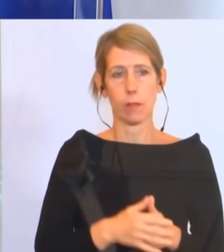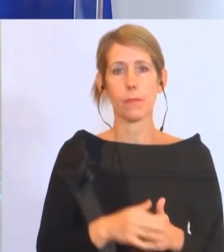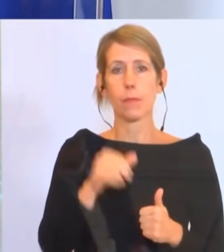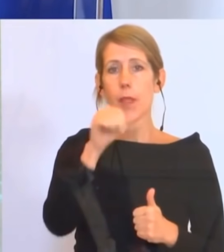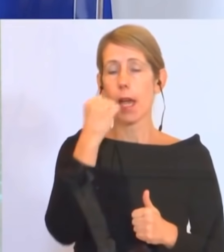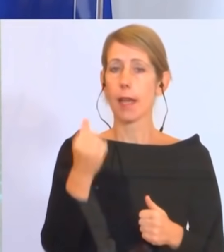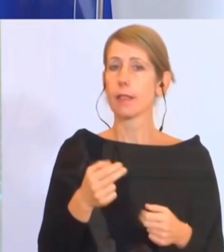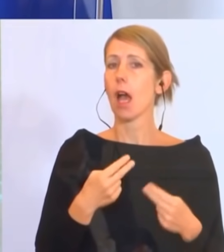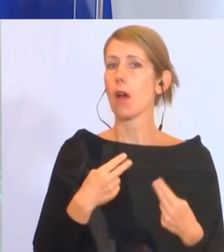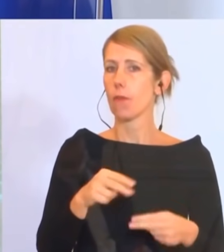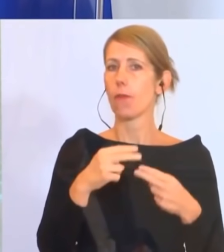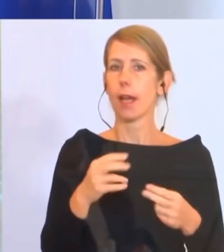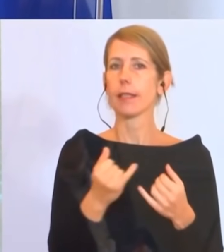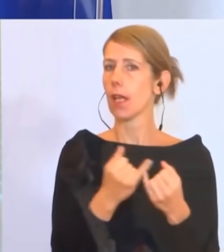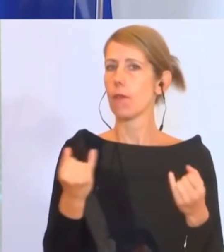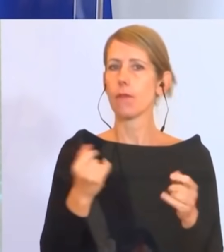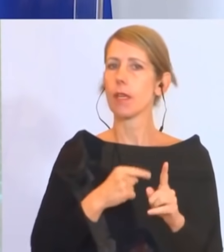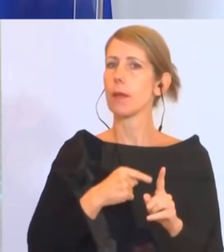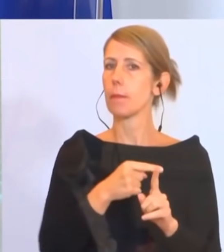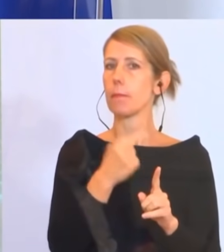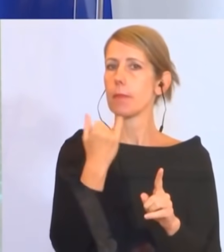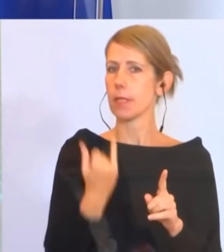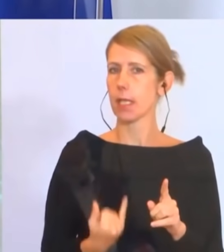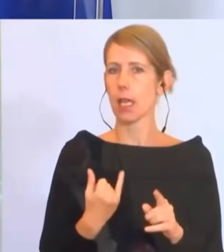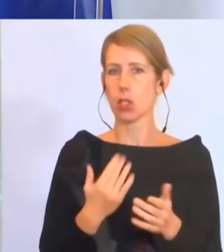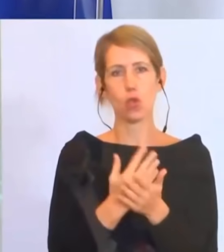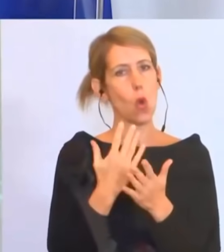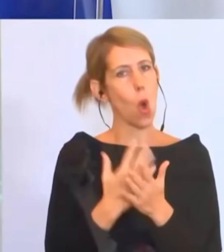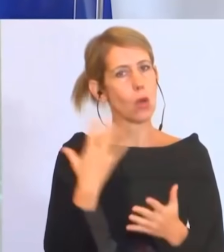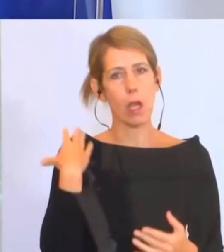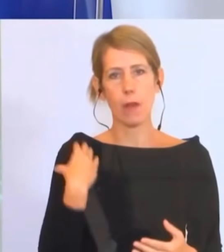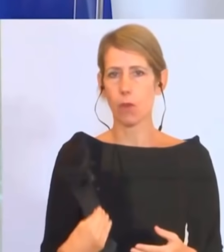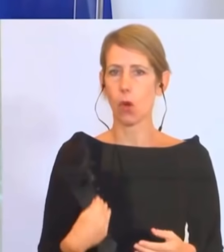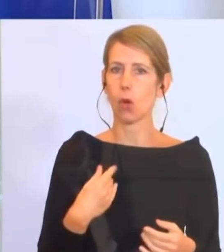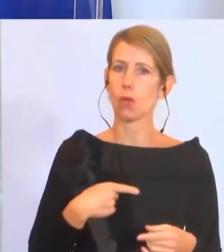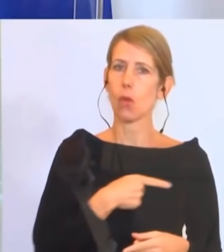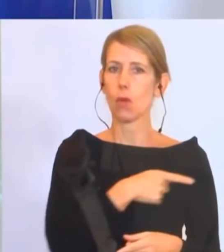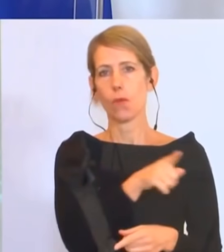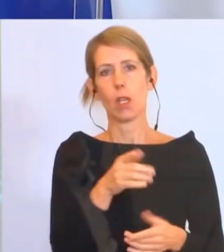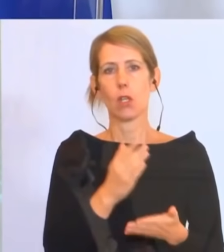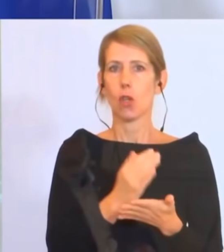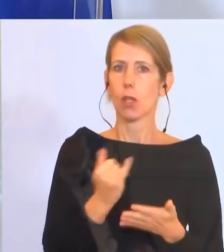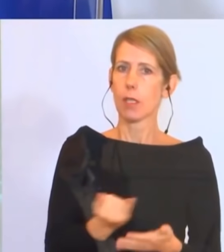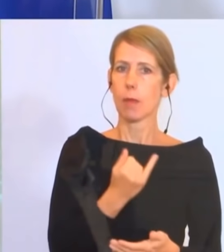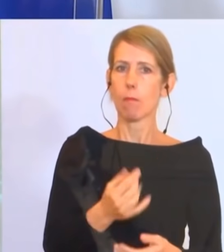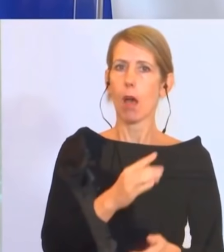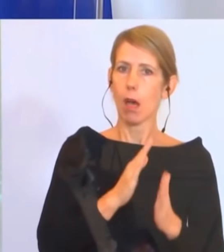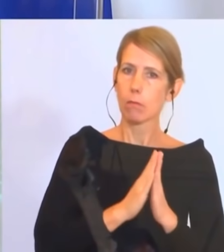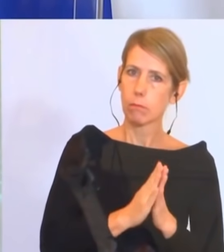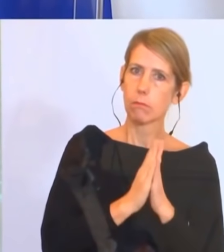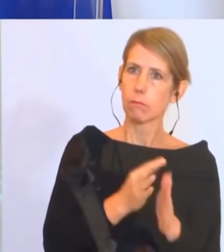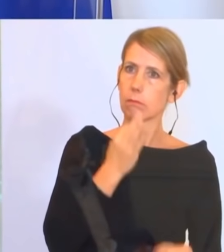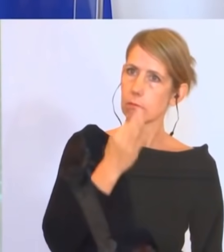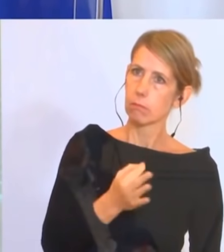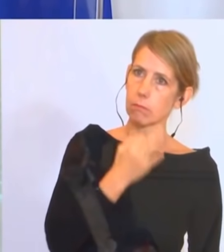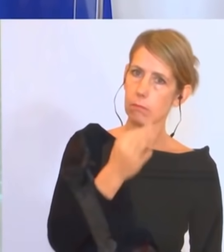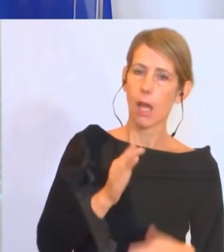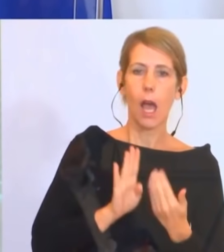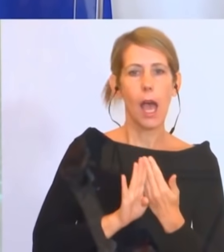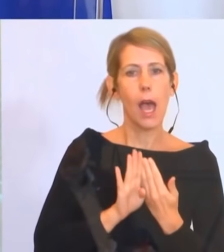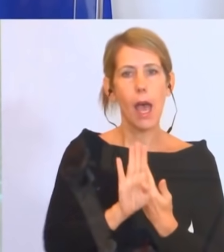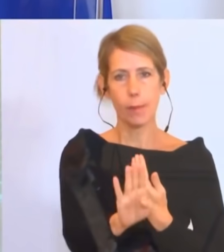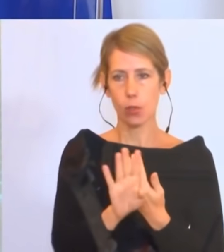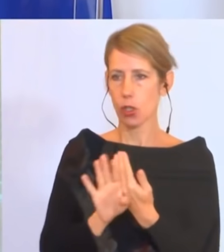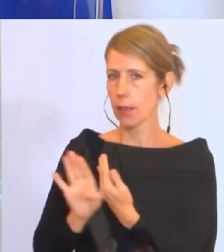weiterhin, was wir bisher schon gewohnt sind und was wir auch ständig predigen, nämlich Abstand halten und